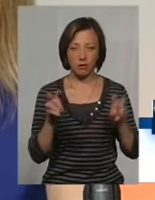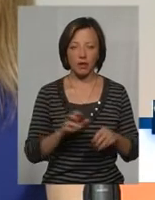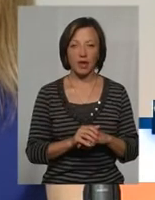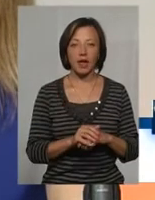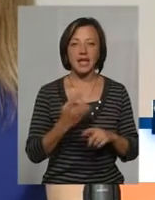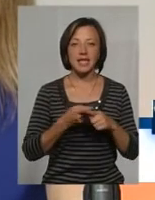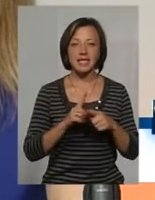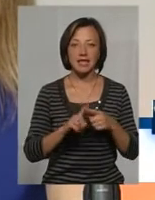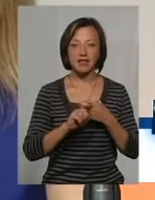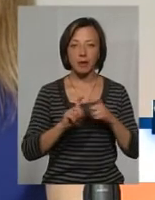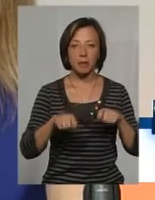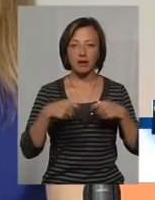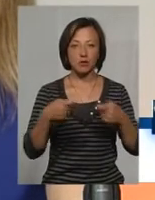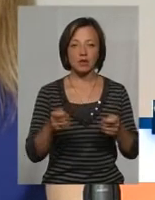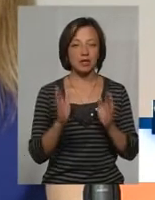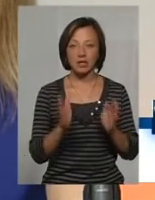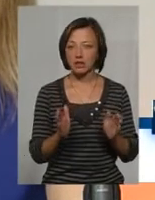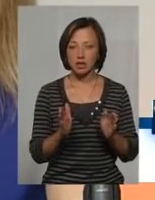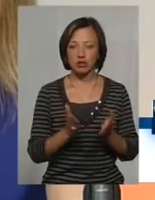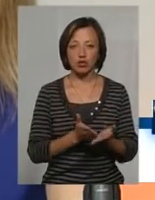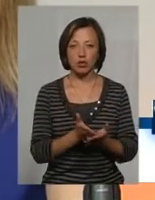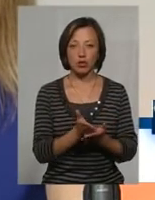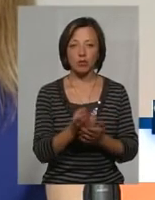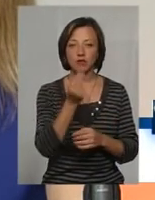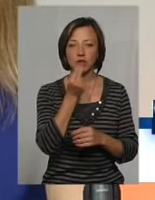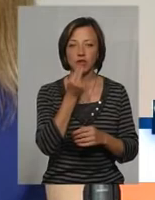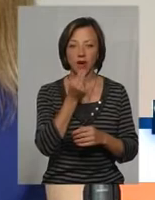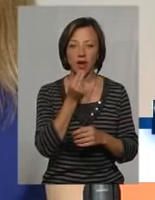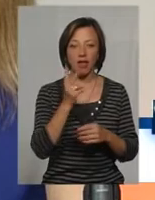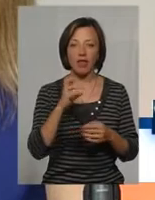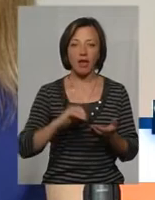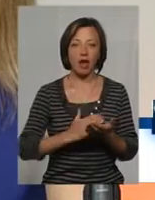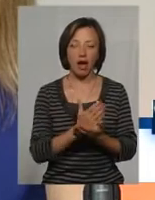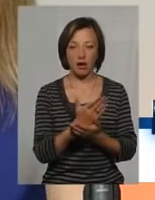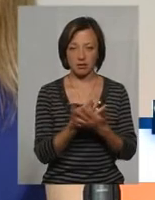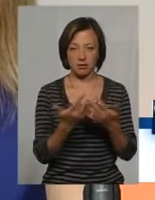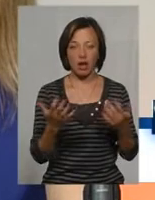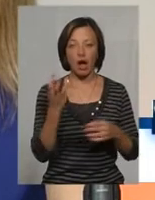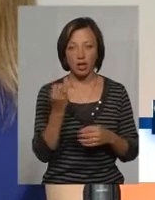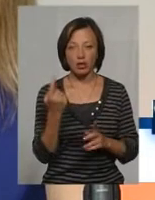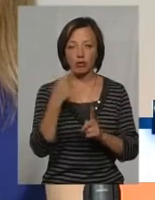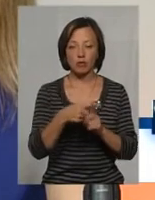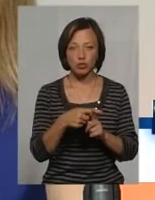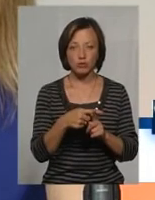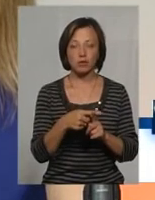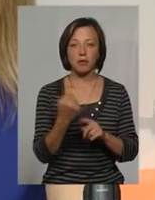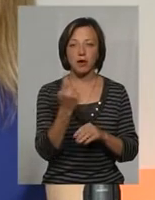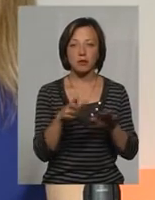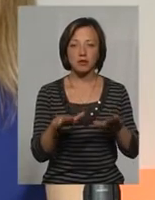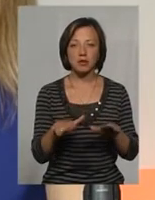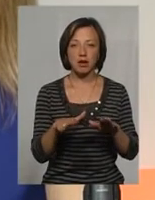навіть не тільки шляхом вживання якоїсь неякісної їжі, а на першому місці